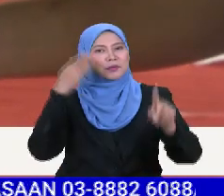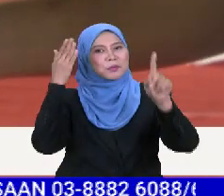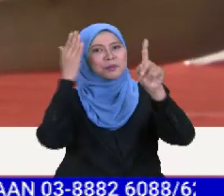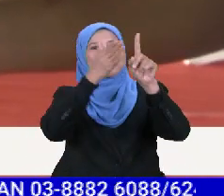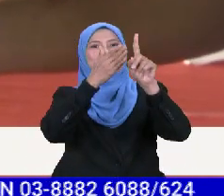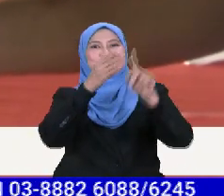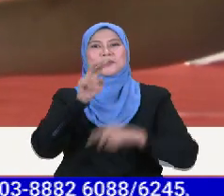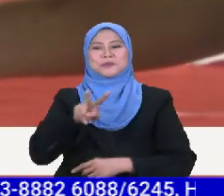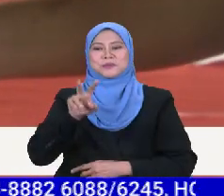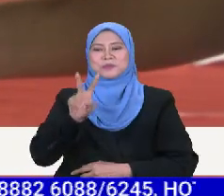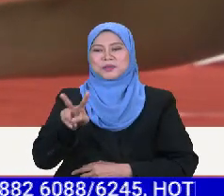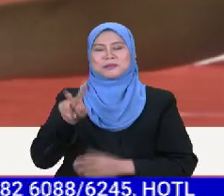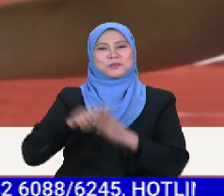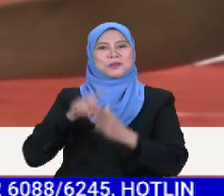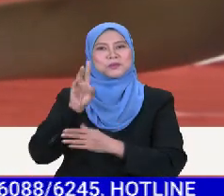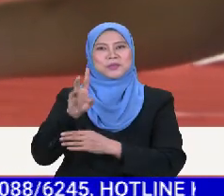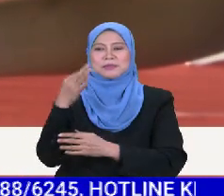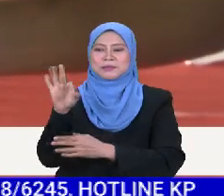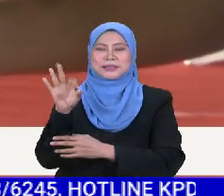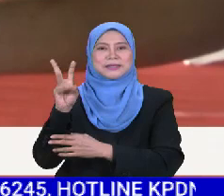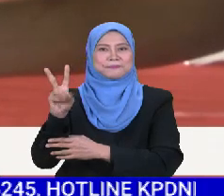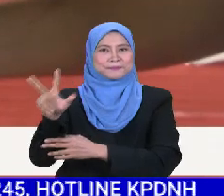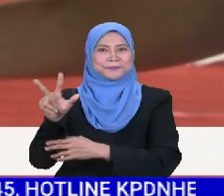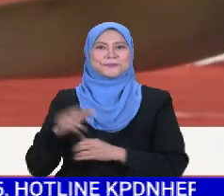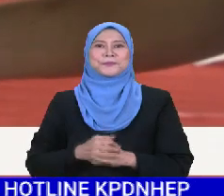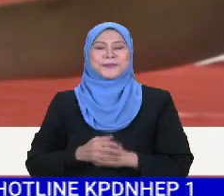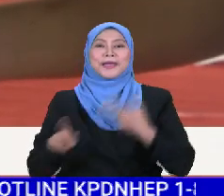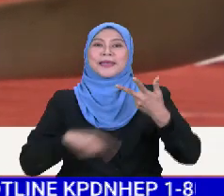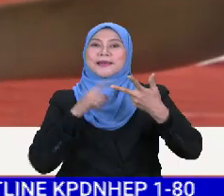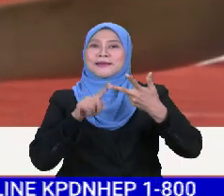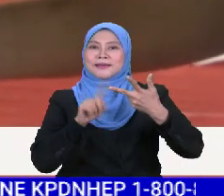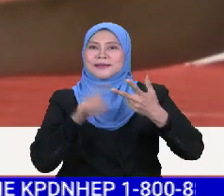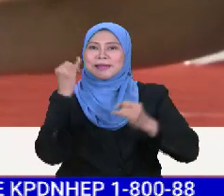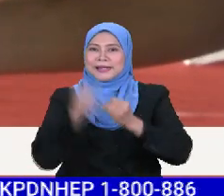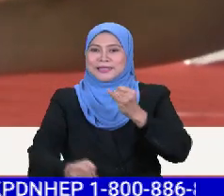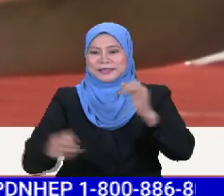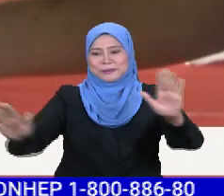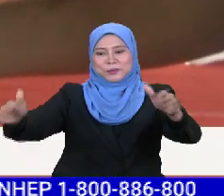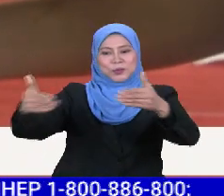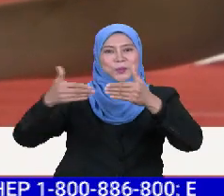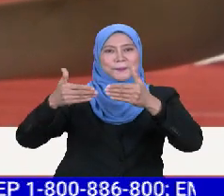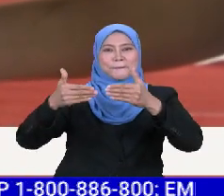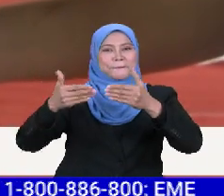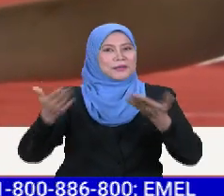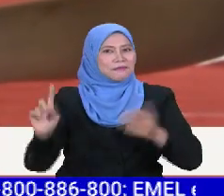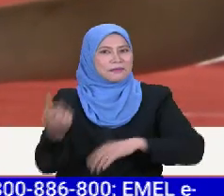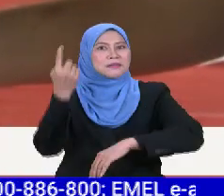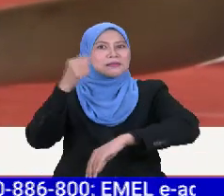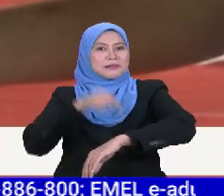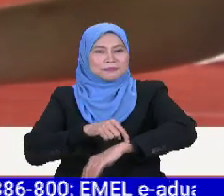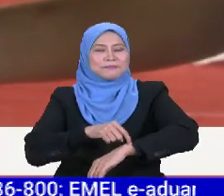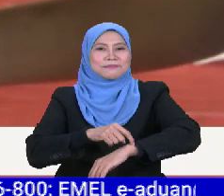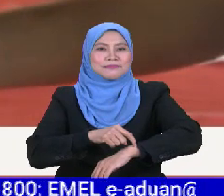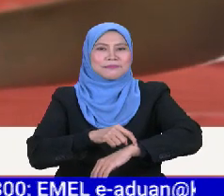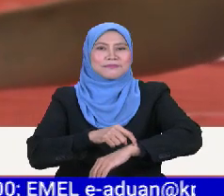arah 22 Julai 1963. Dan satu lagi persembahan penutup kita juga sangat menarik, ya. Okey, buat julung kalinya juga